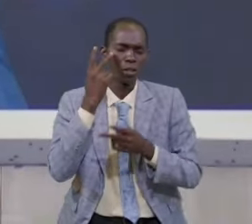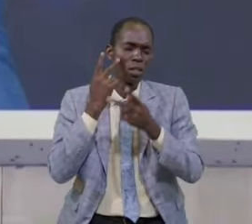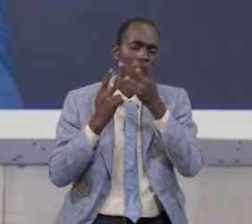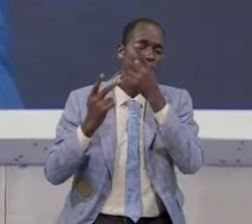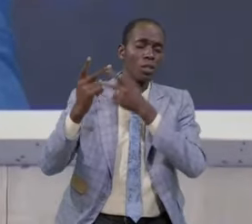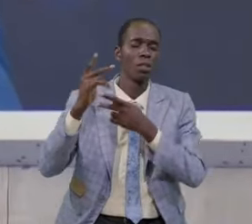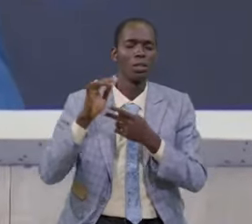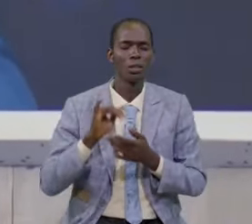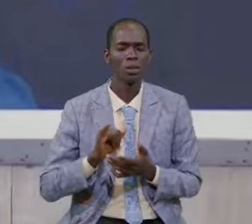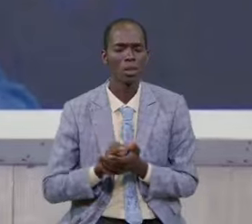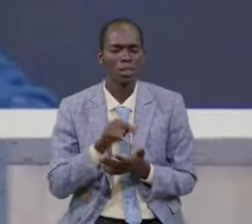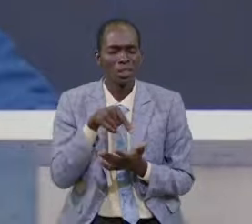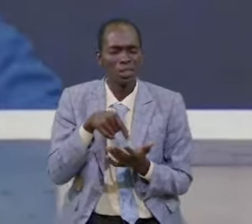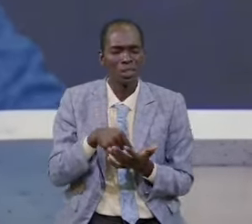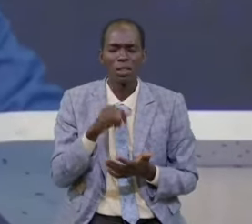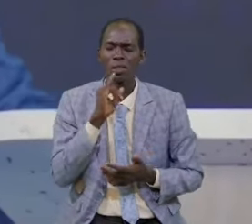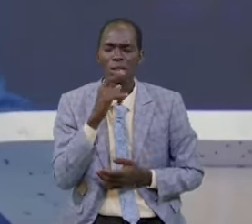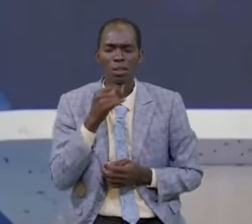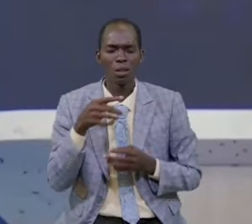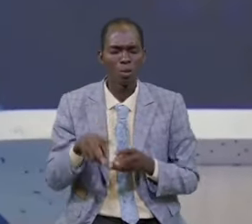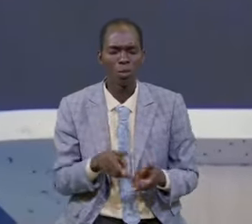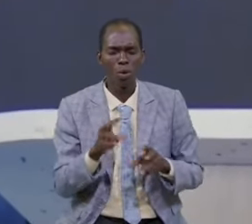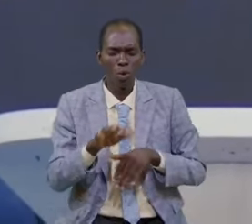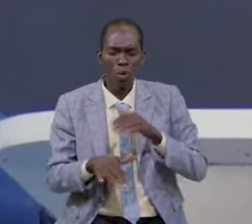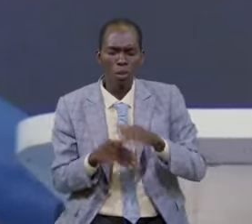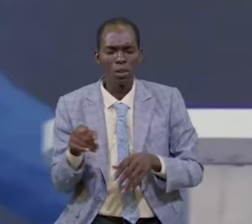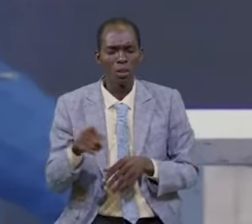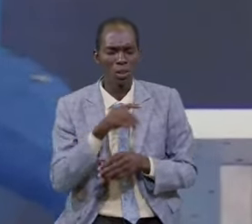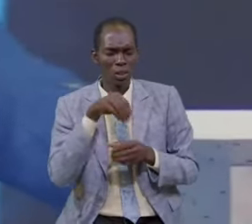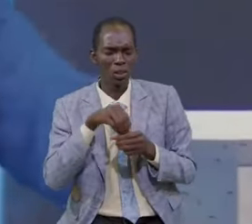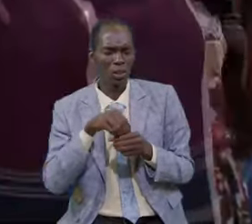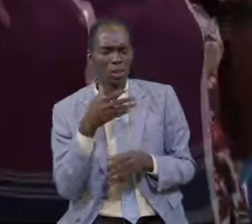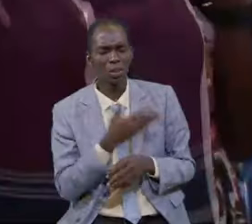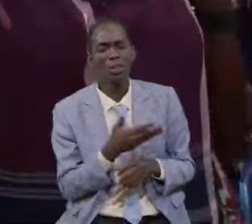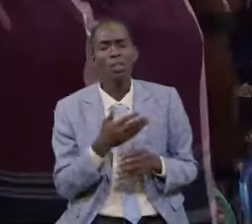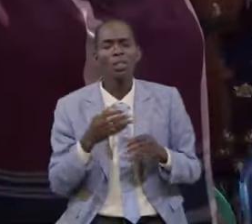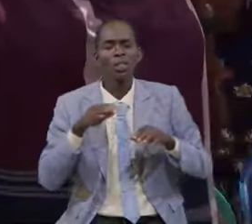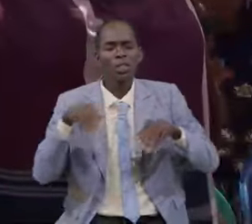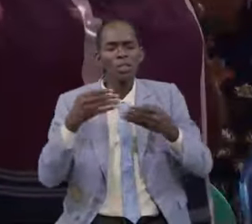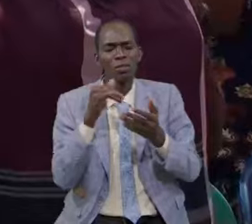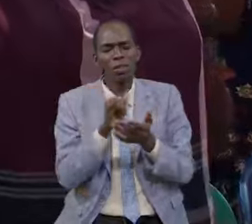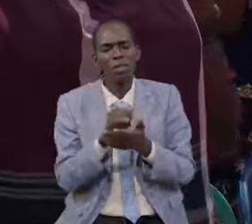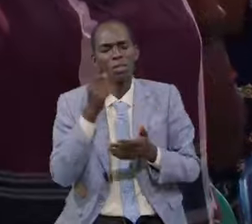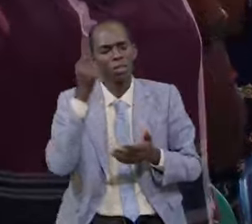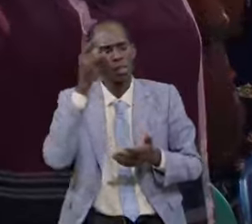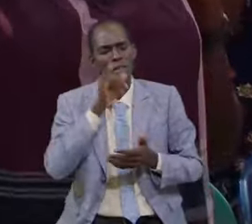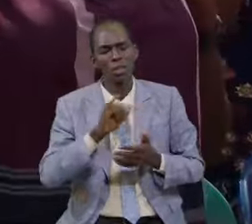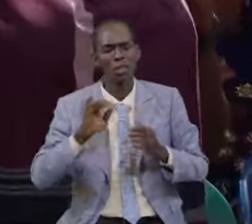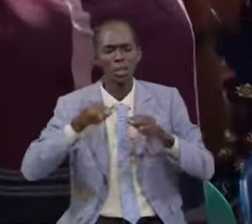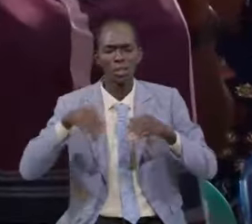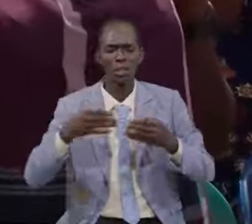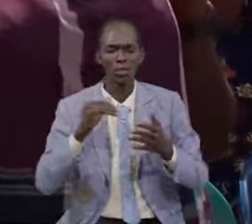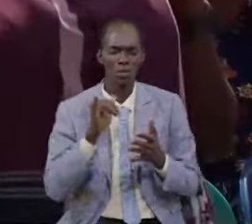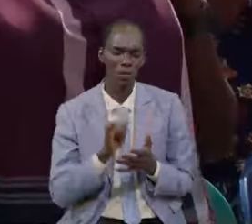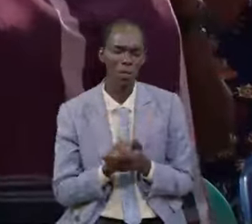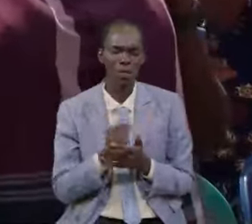que c'est le chemin, marchez-y, donne cette compréhension, cette vision, cela à chacun au